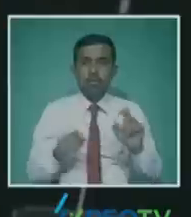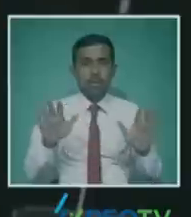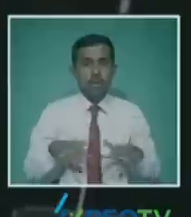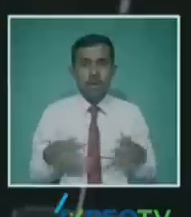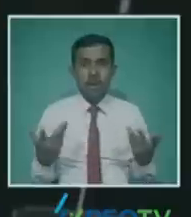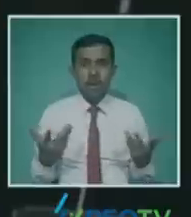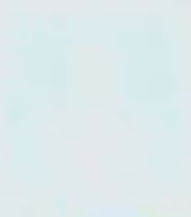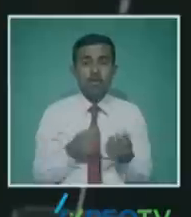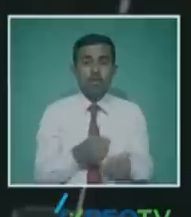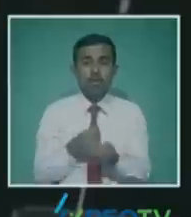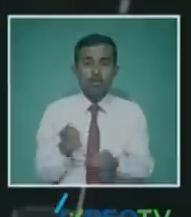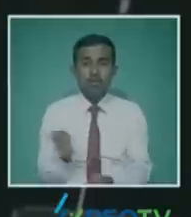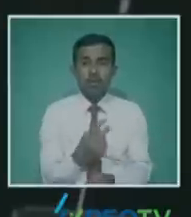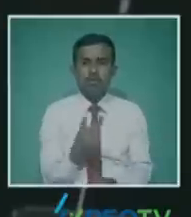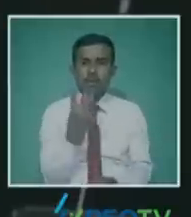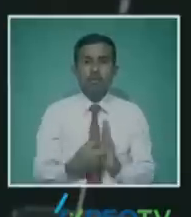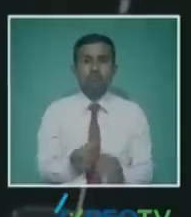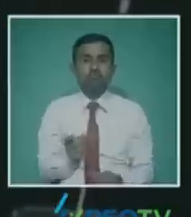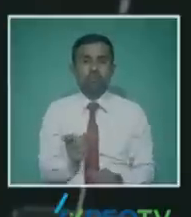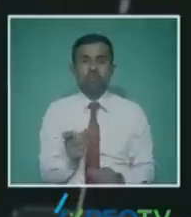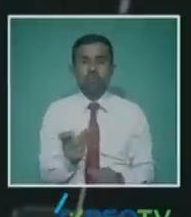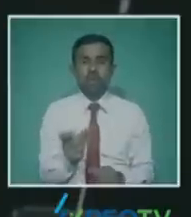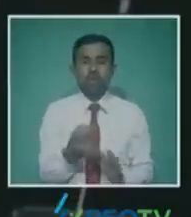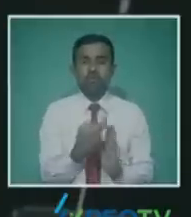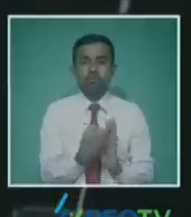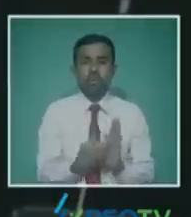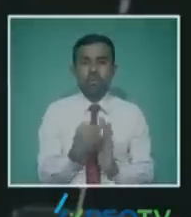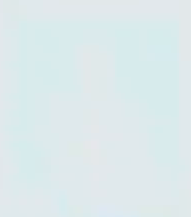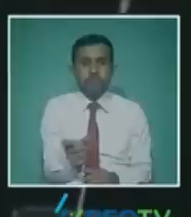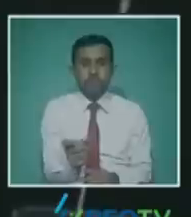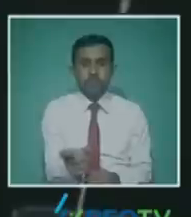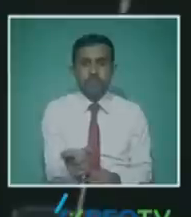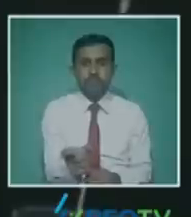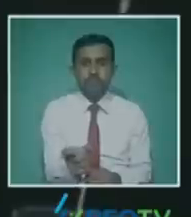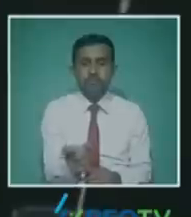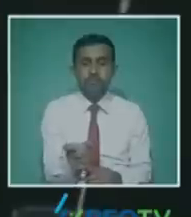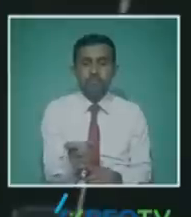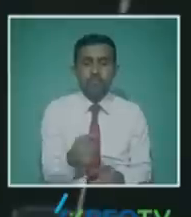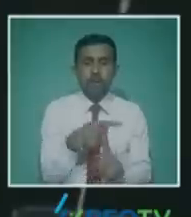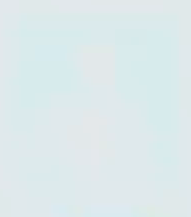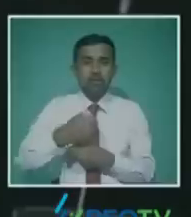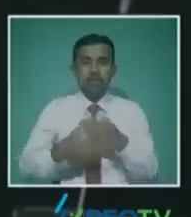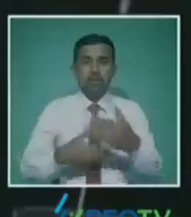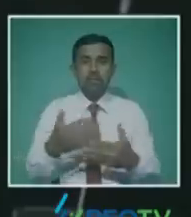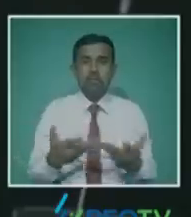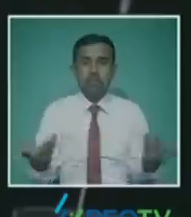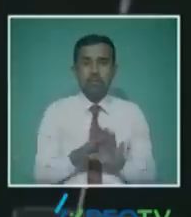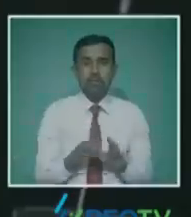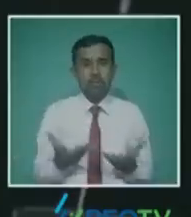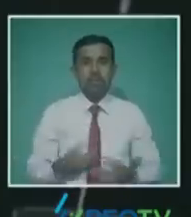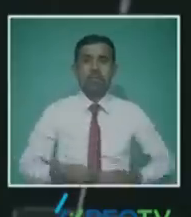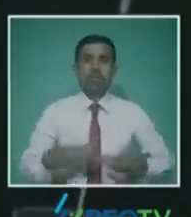අද කුඹුරක් ඇටුව රුපියල් 3000ක් අම්මලා වරුවෙන්. මේවා චක්‍රලේඛන වලින් හිර කරලා මේ අර්ධ රාජ්‍ය ගෙනියන්න බෑ. මේවා එක්ක වහන්න